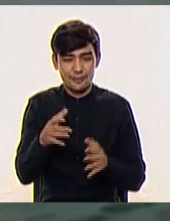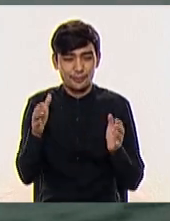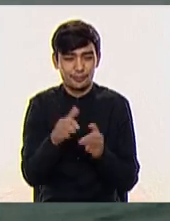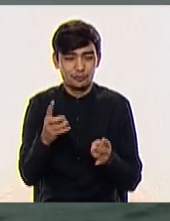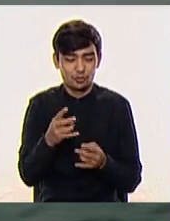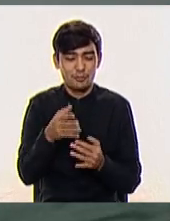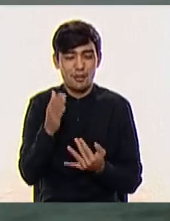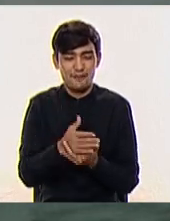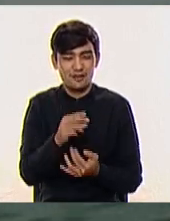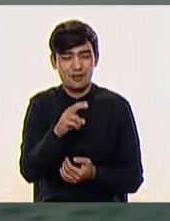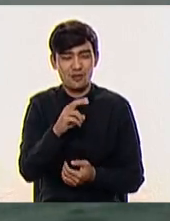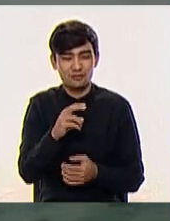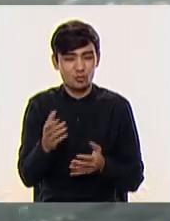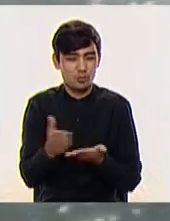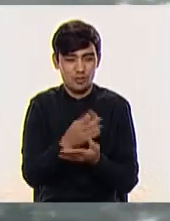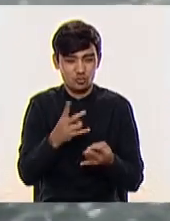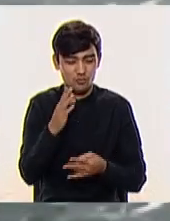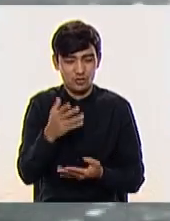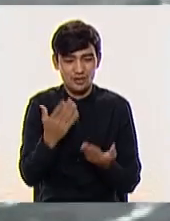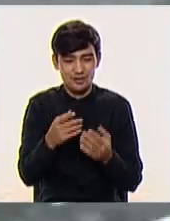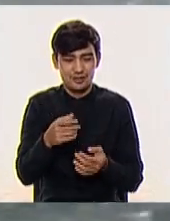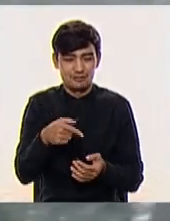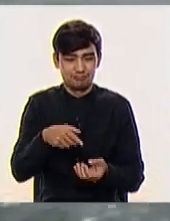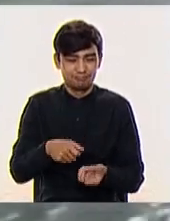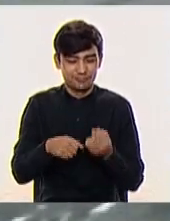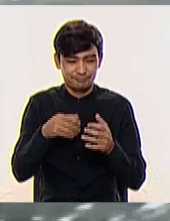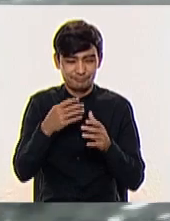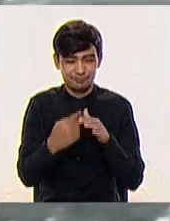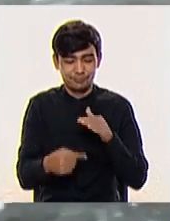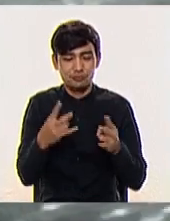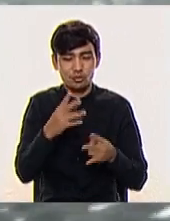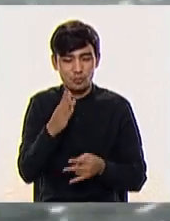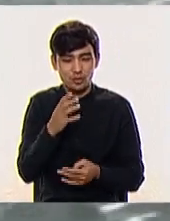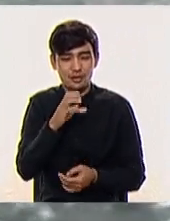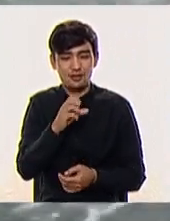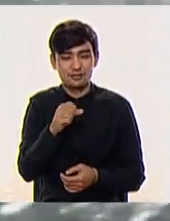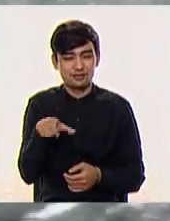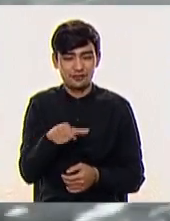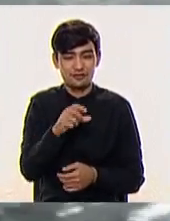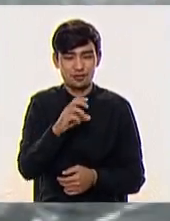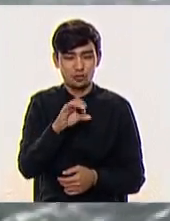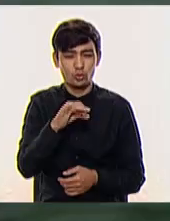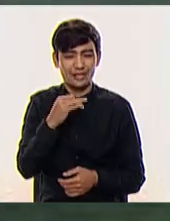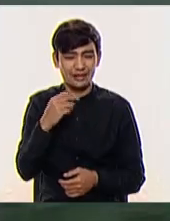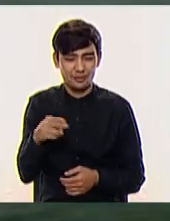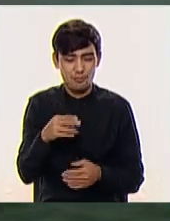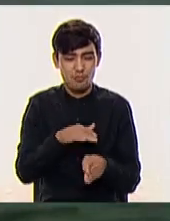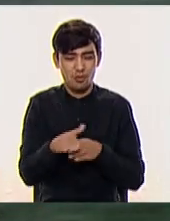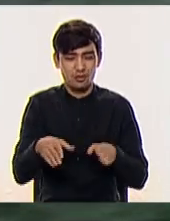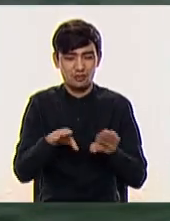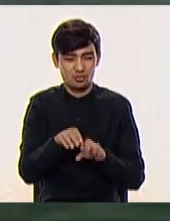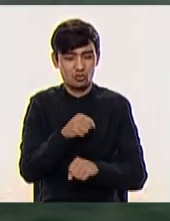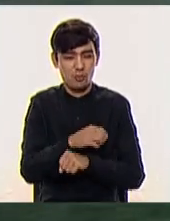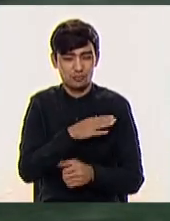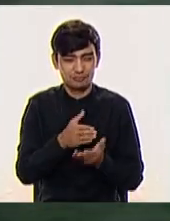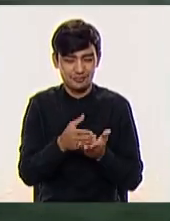сняв часть контейнеров. Возможно, придется углубить дно. Тем временем по обе стороны Суэцкого канала полностью остановлено судоходство. Насколько